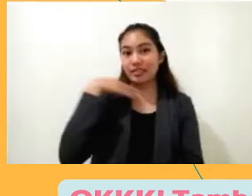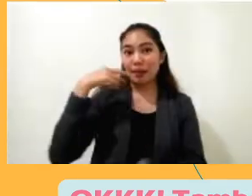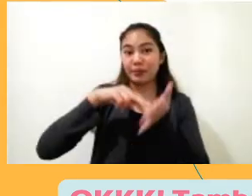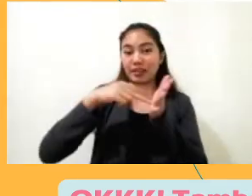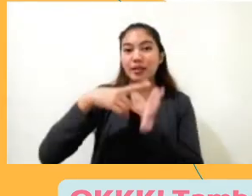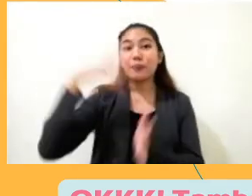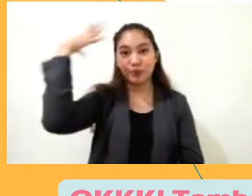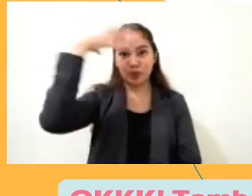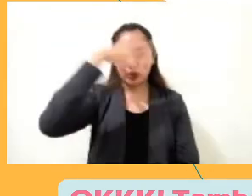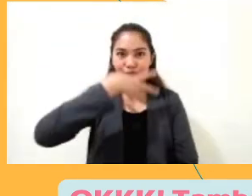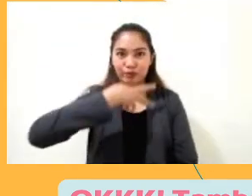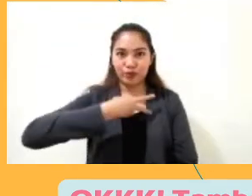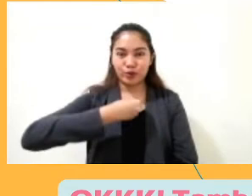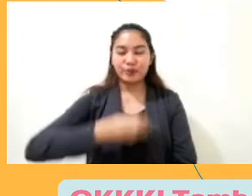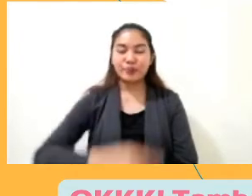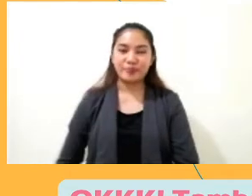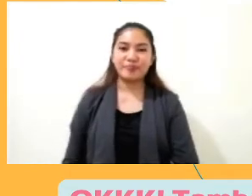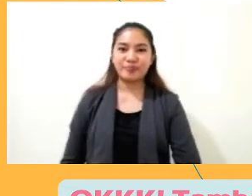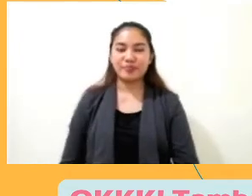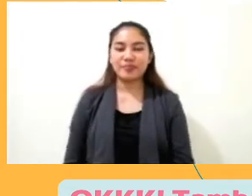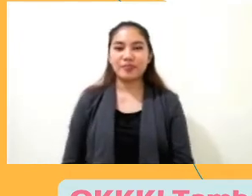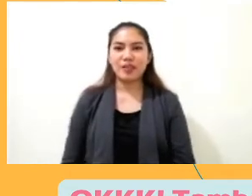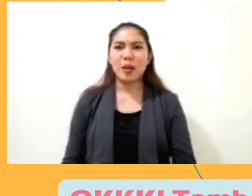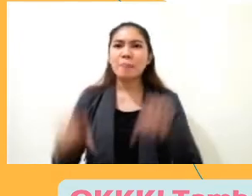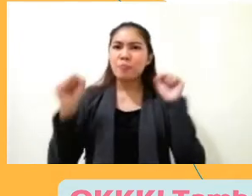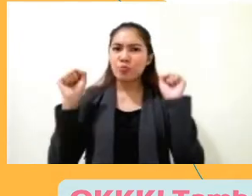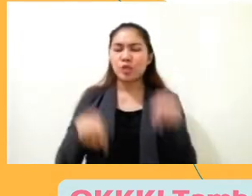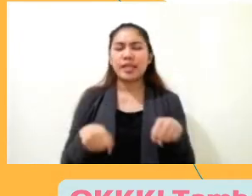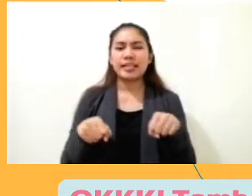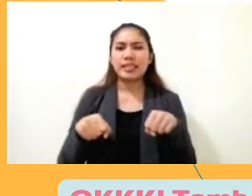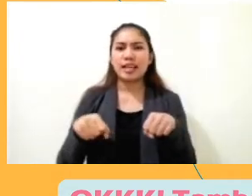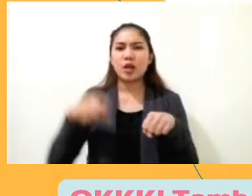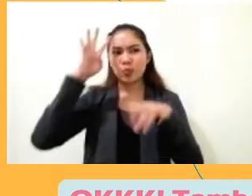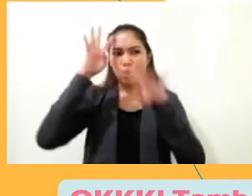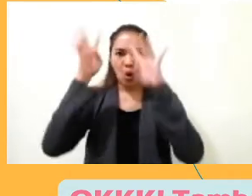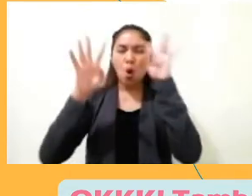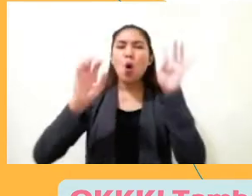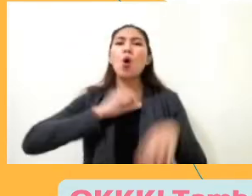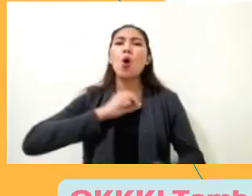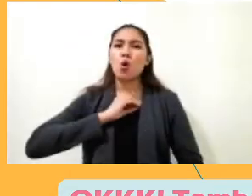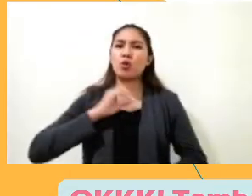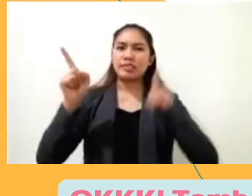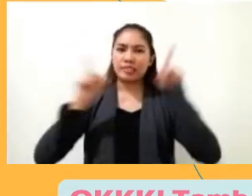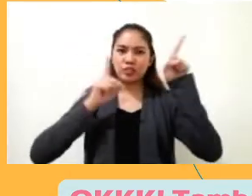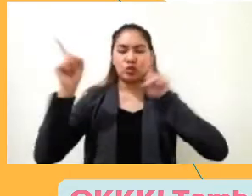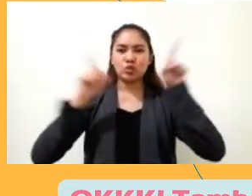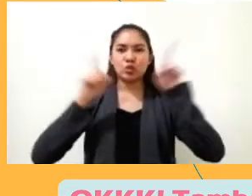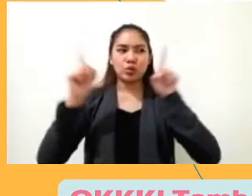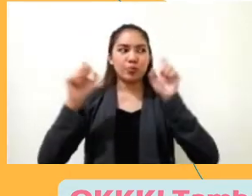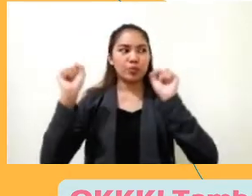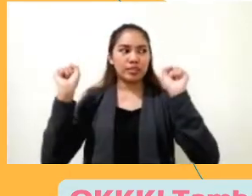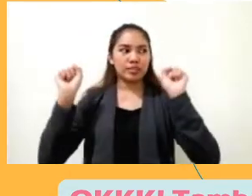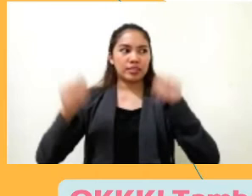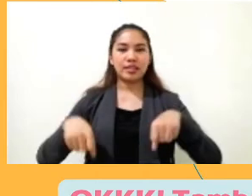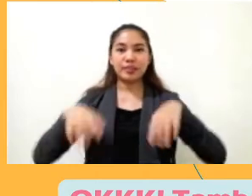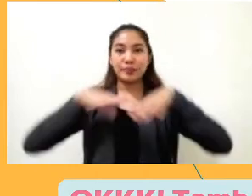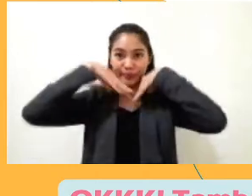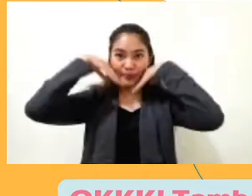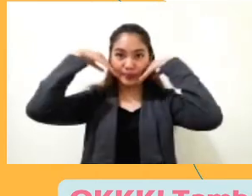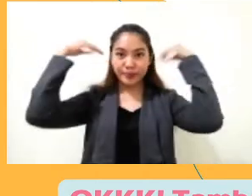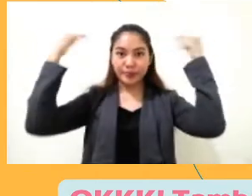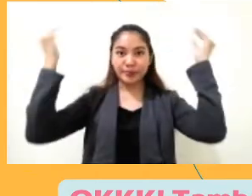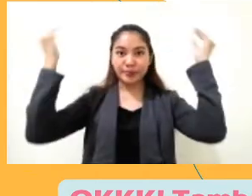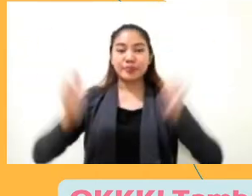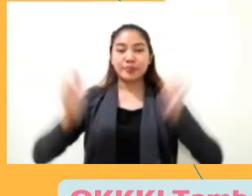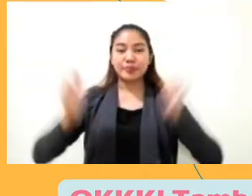Yes? Pwede din naman tayo mag-invento ng ating sariling gesture. Pwede din pag ganito.